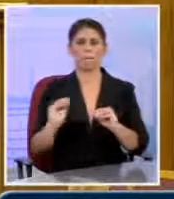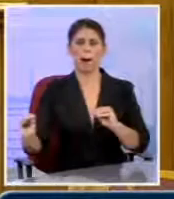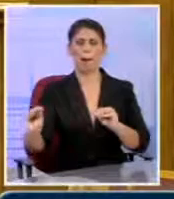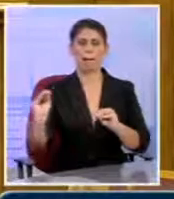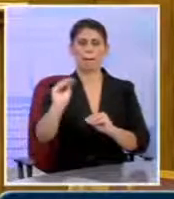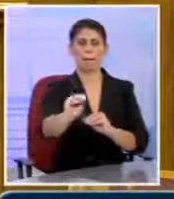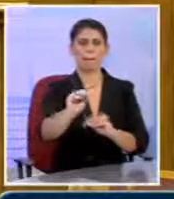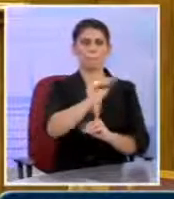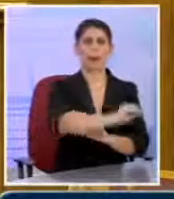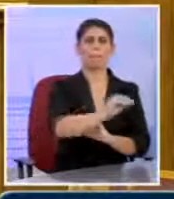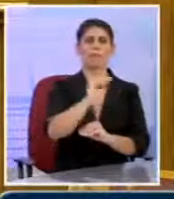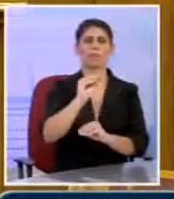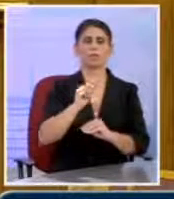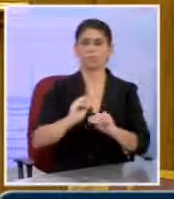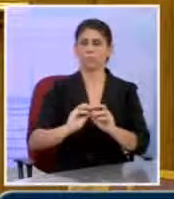πολιτικό σύστημα και το οποίο